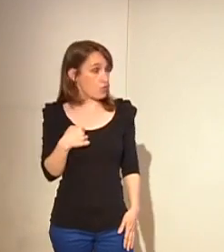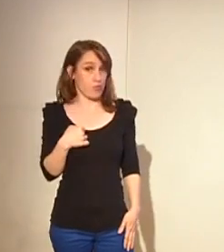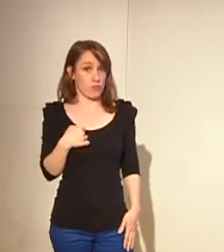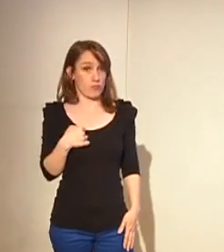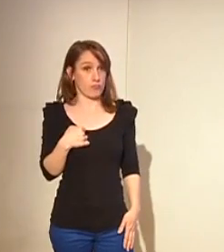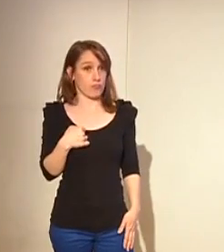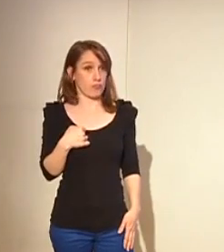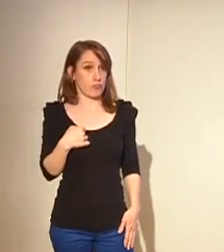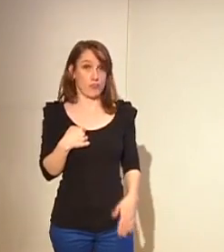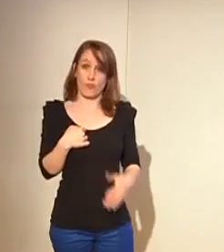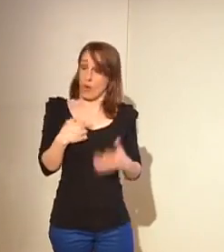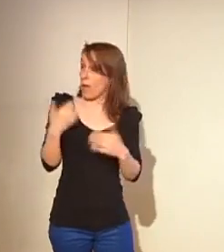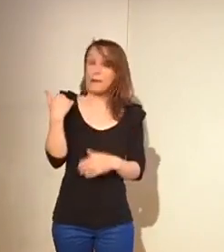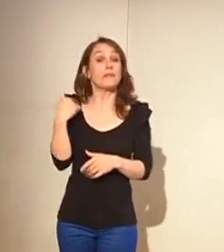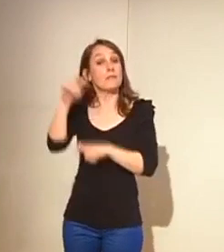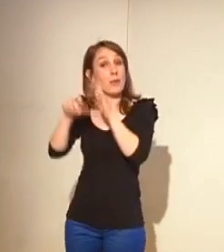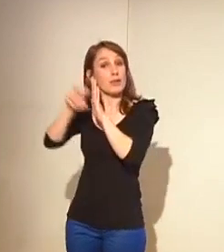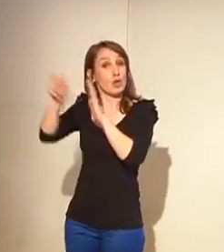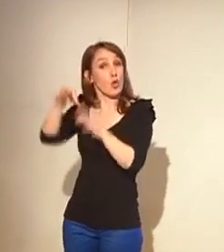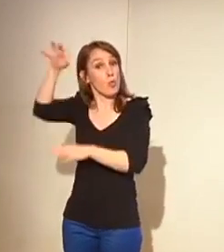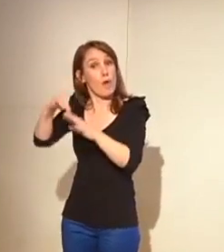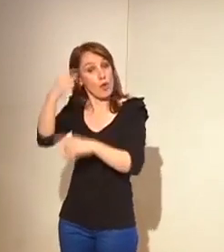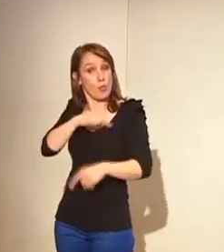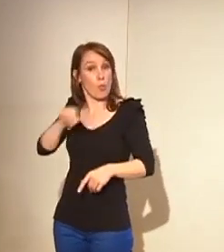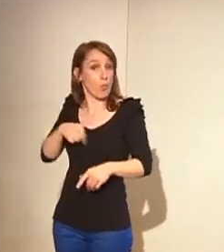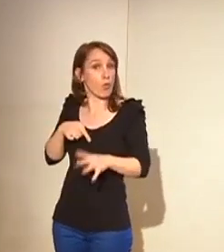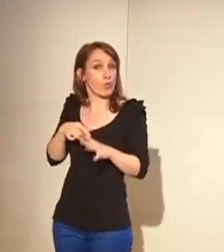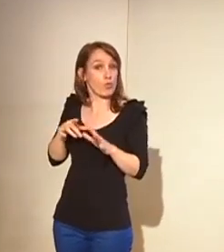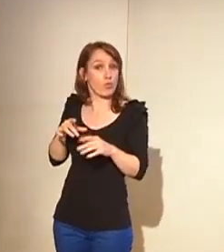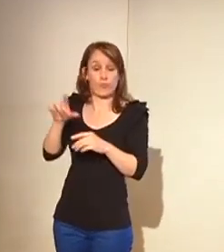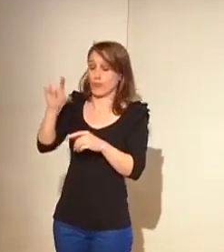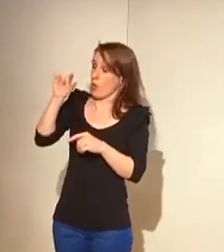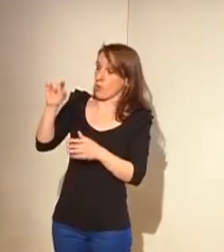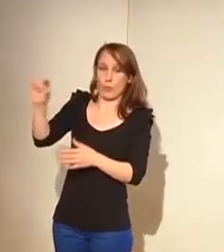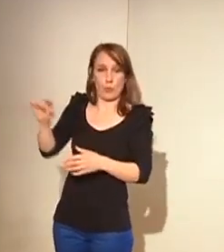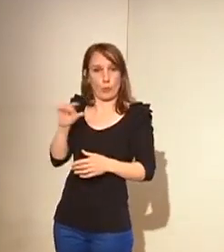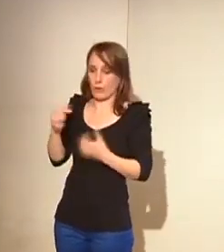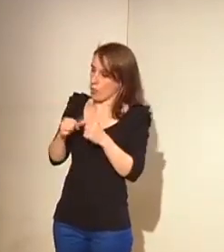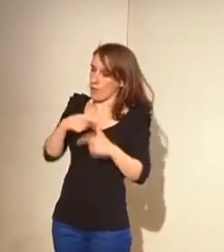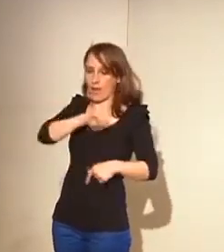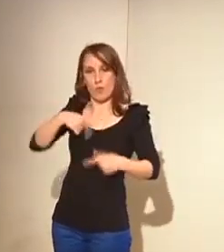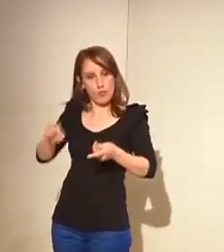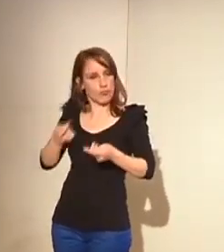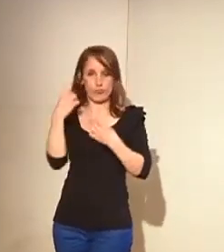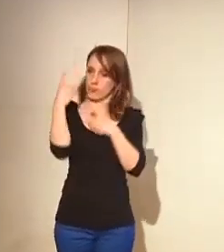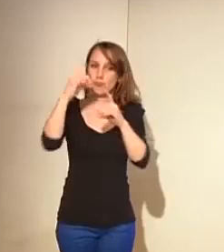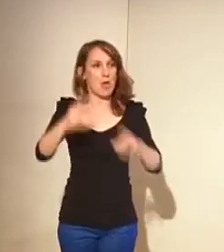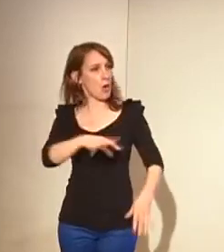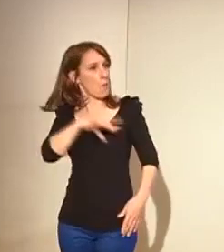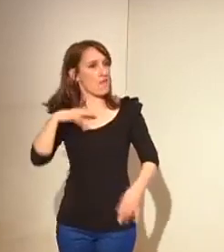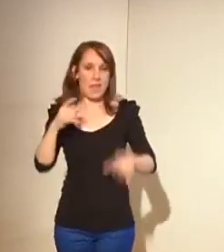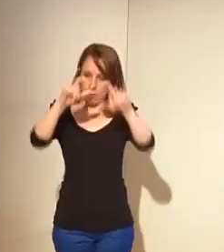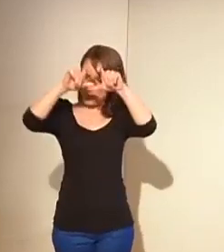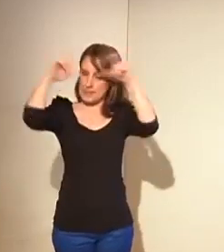Grenoblois ont choisi de nous confier notre statut d'élu d'opposition pas forcément le cas pour tout le